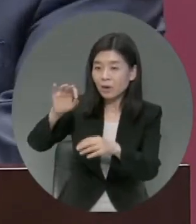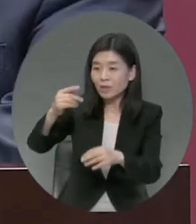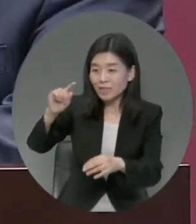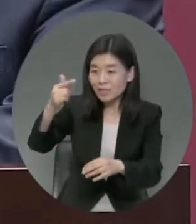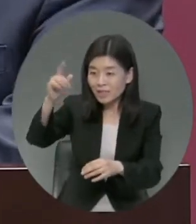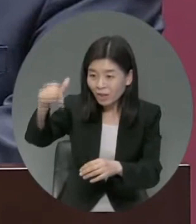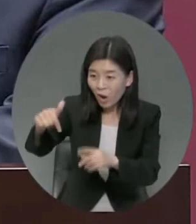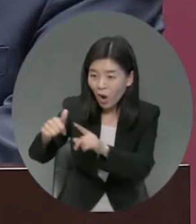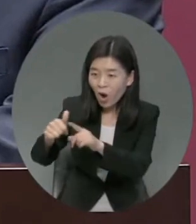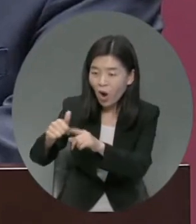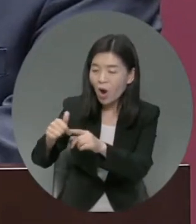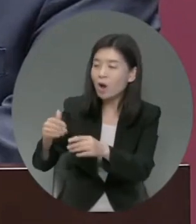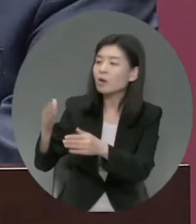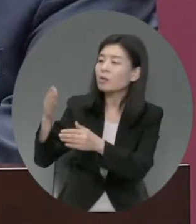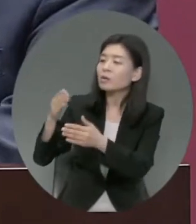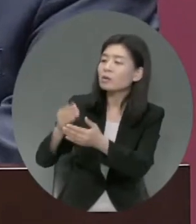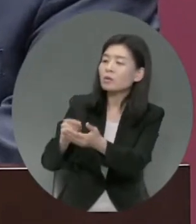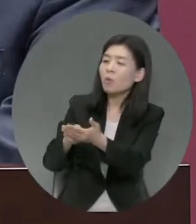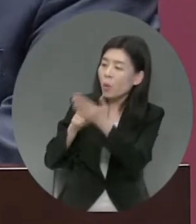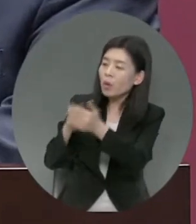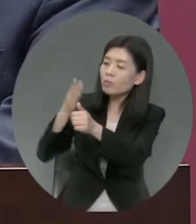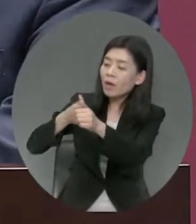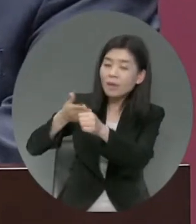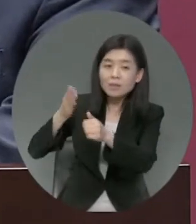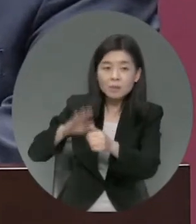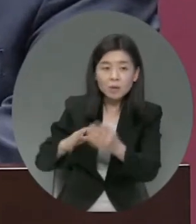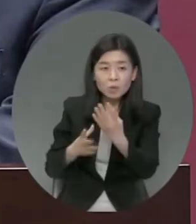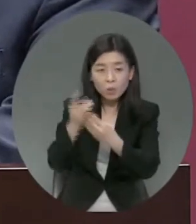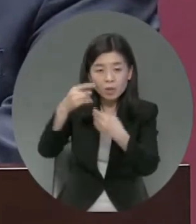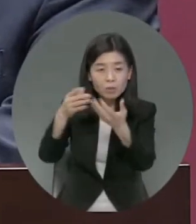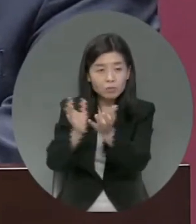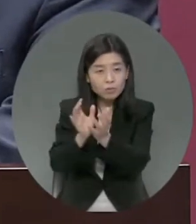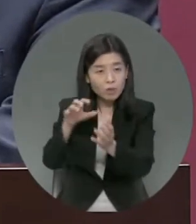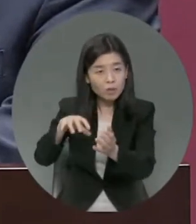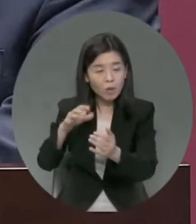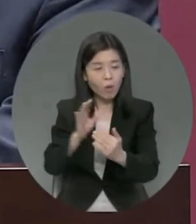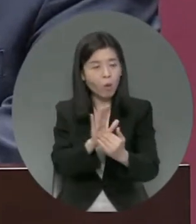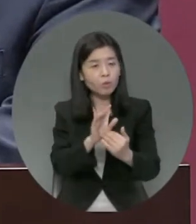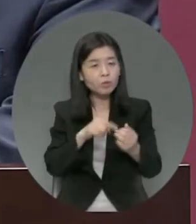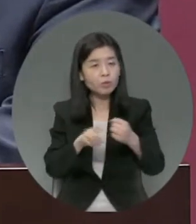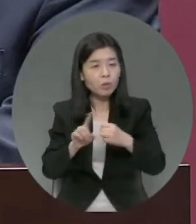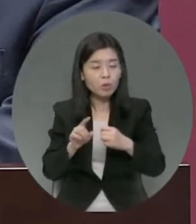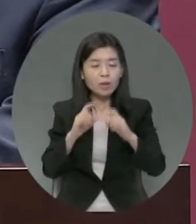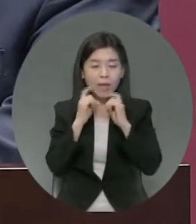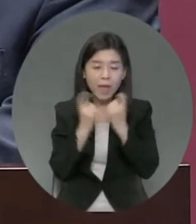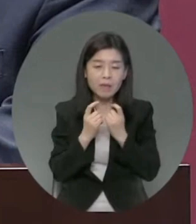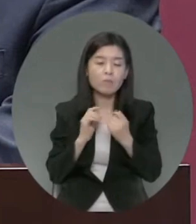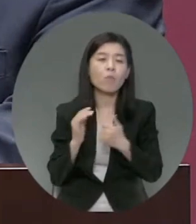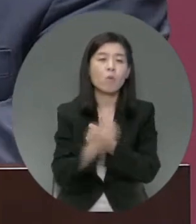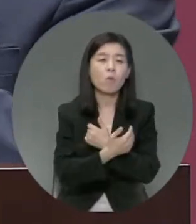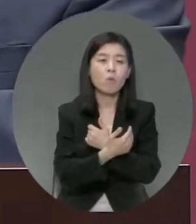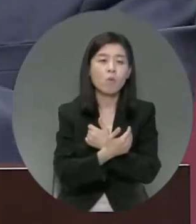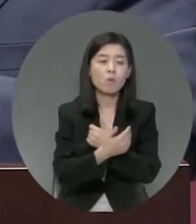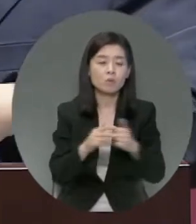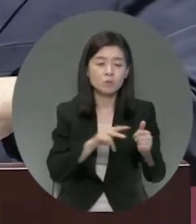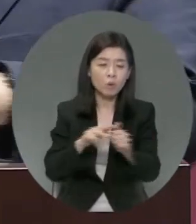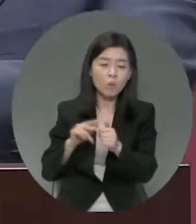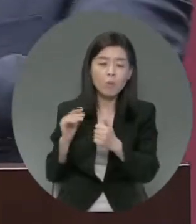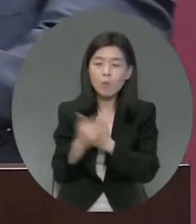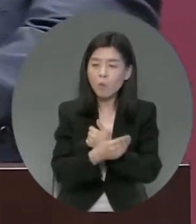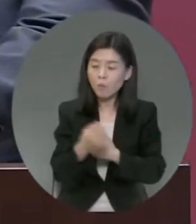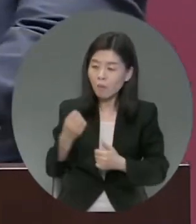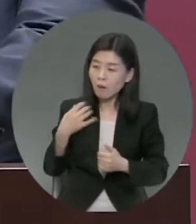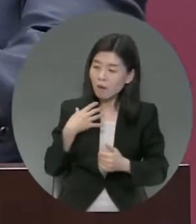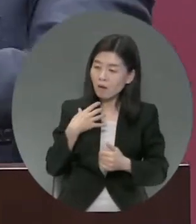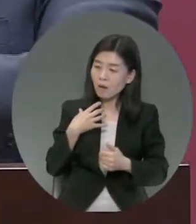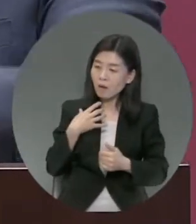거부하면서 통일부에 내세운 이유, 통일부에서 내세운 이유가 개인의 신상정보 보호였습니다. 근데 그걸 보고 제가 기가 막혔던 게